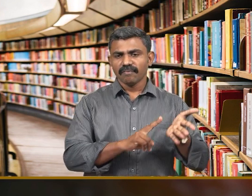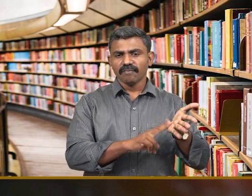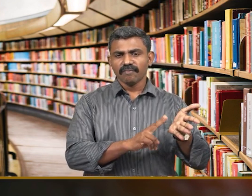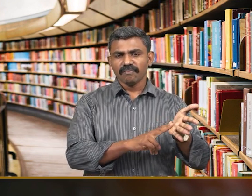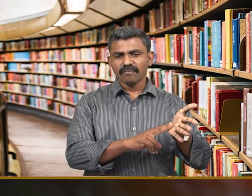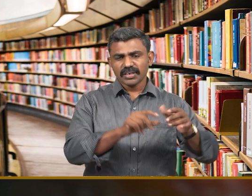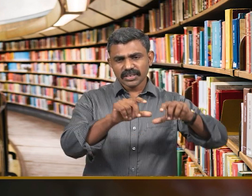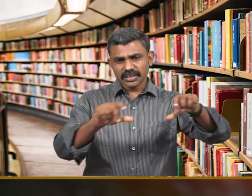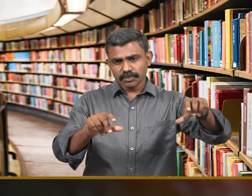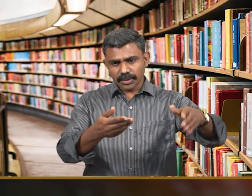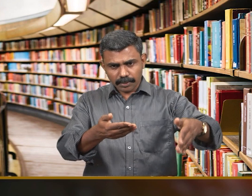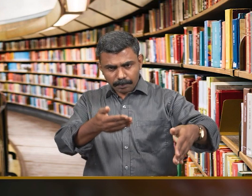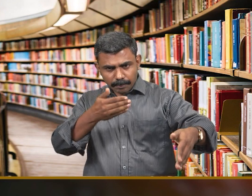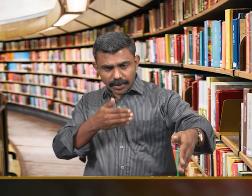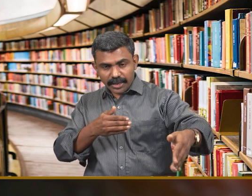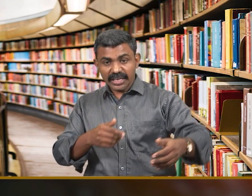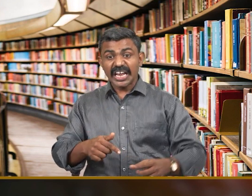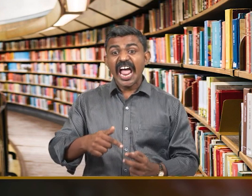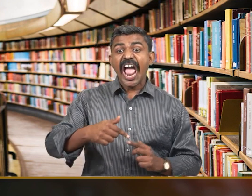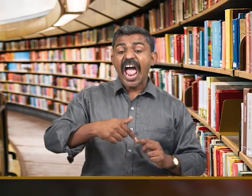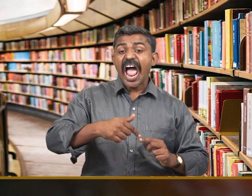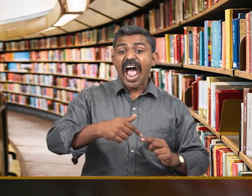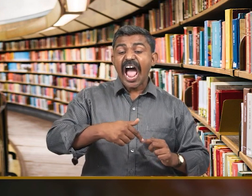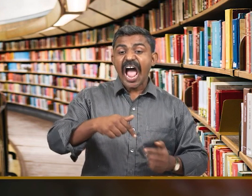உடன்படிக்கை பின்னாடி பார்த்தீங்கன்னா நடைபெற்ற தேர்தல் பார்த்தீங்கன்னா